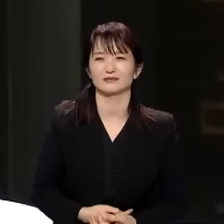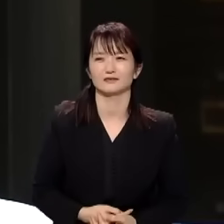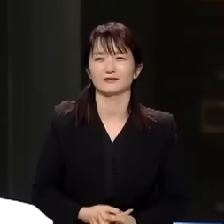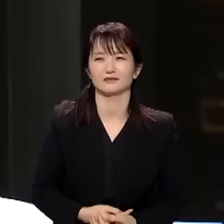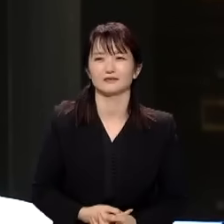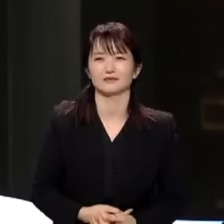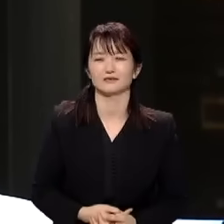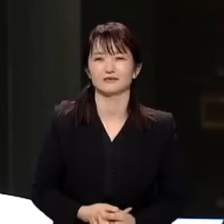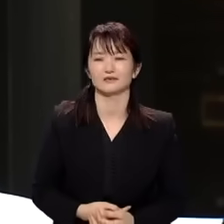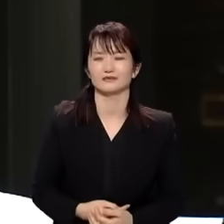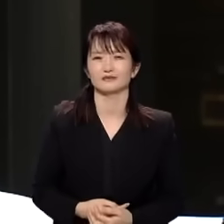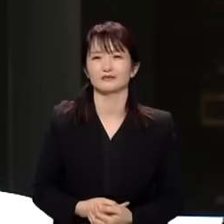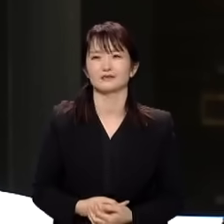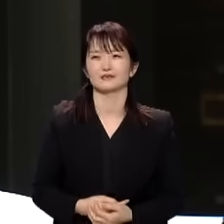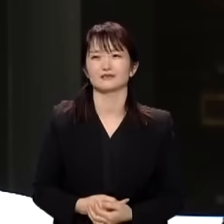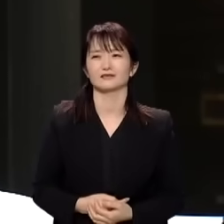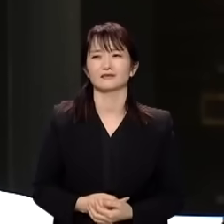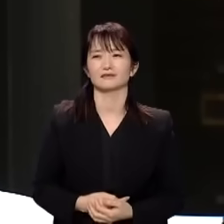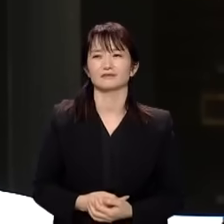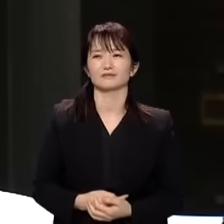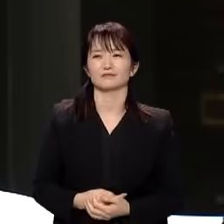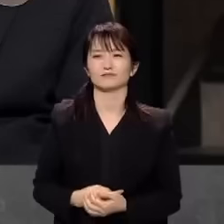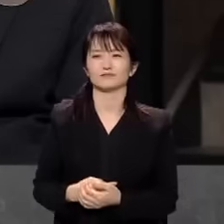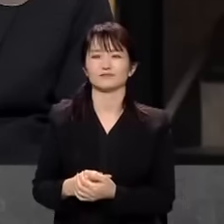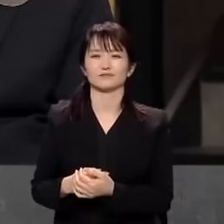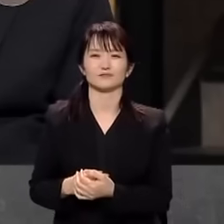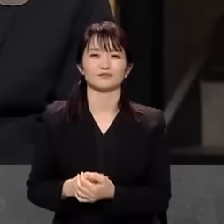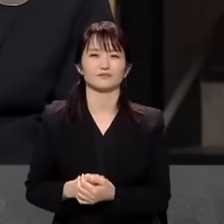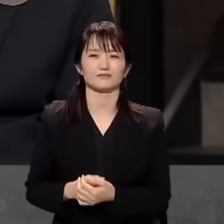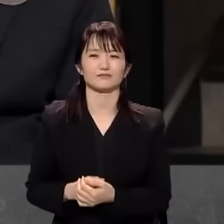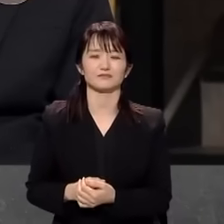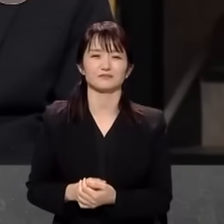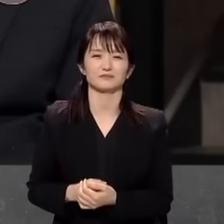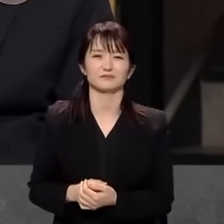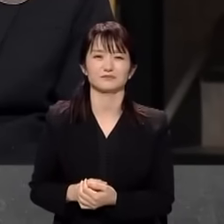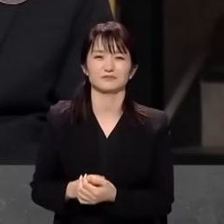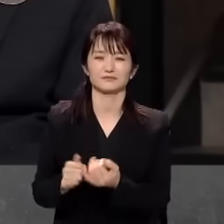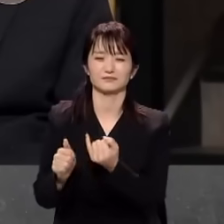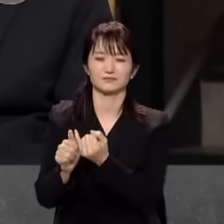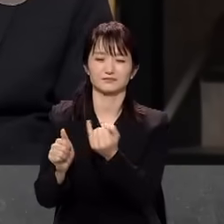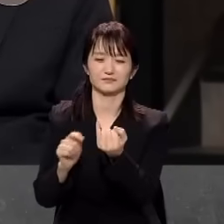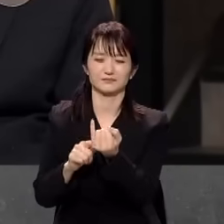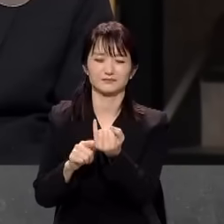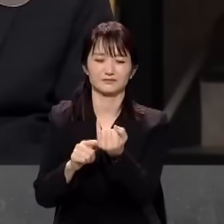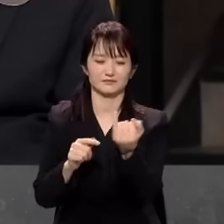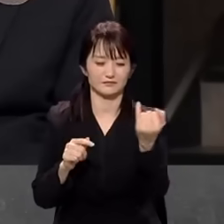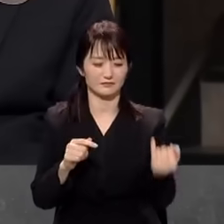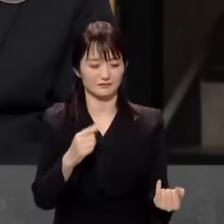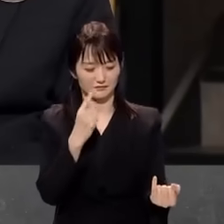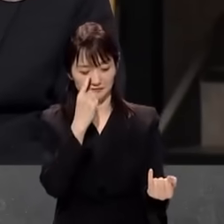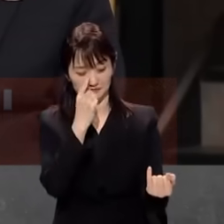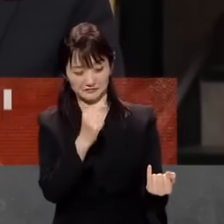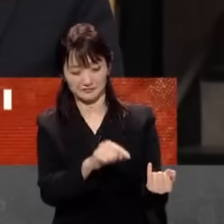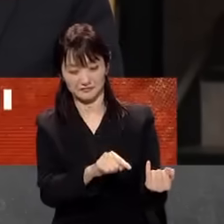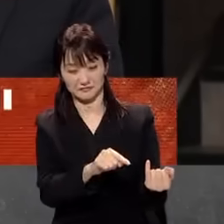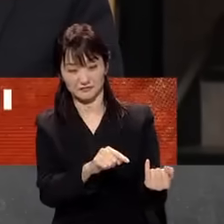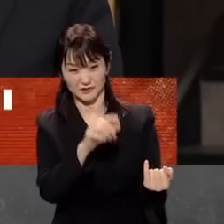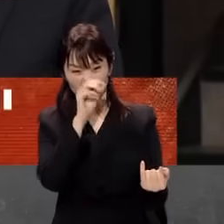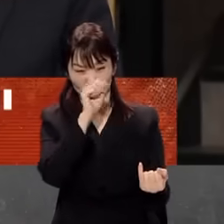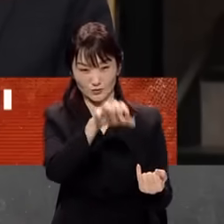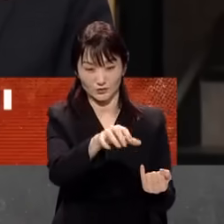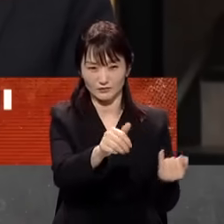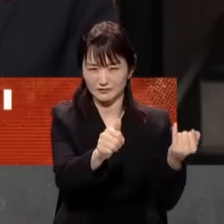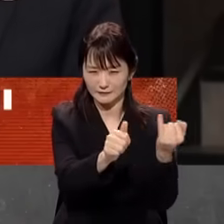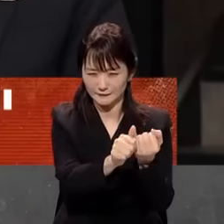이 사연자가 자기 시누이를 좀 눈 아래로 봤다가 자기보다 이렇게 좀 더 좋은 데로 딱 가니까 거기서 뭔가 꼬였어 거기서